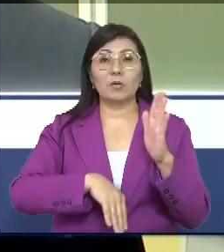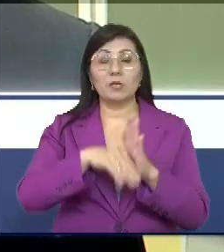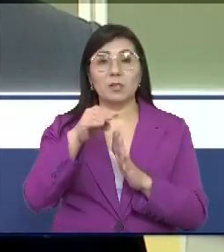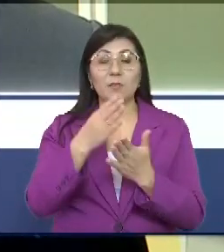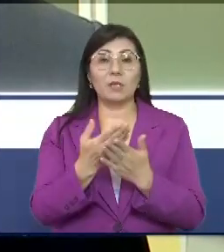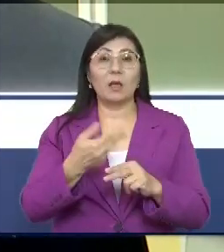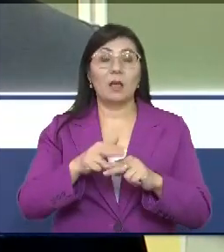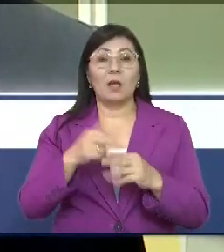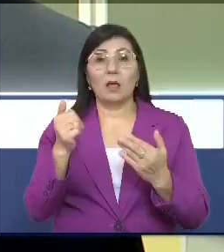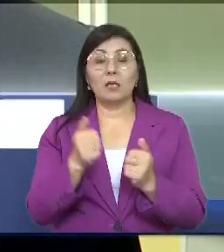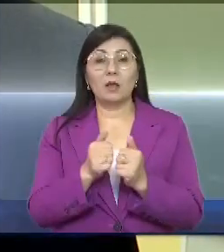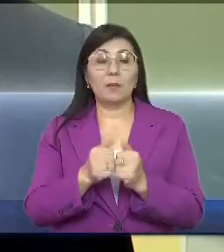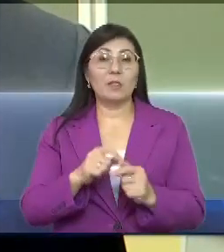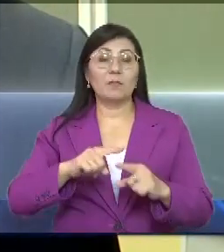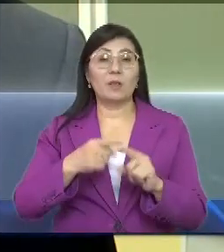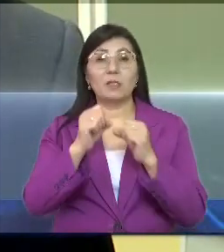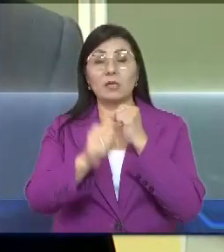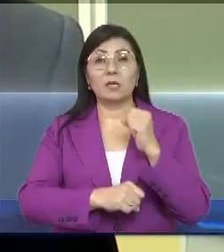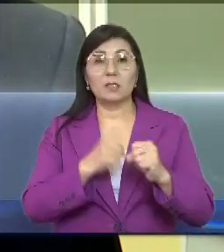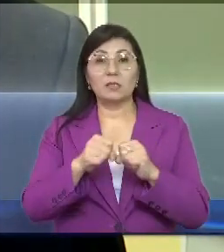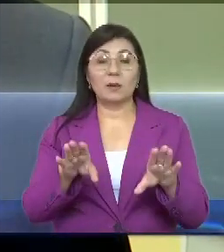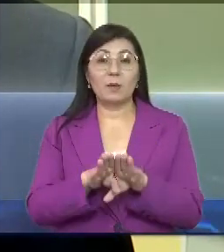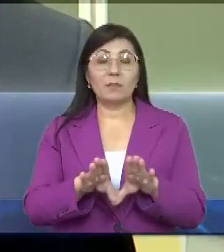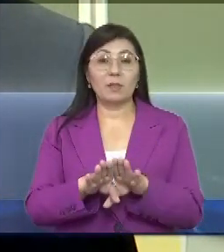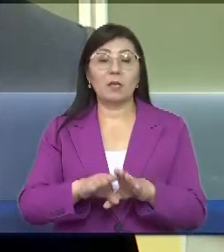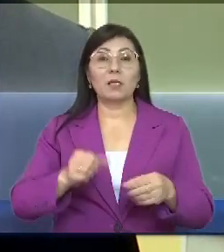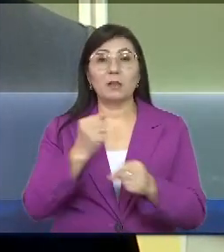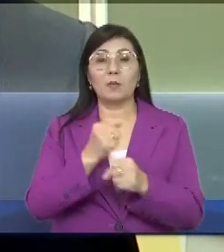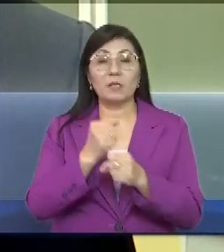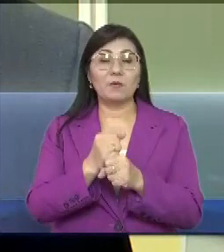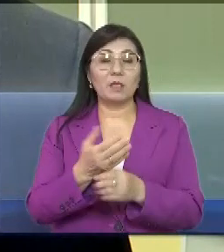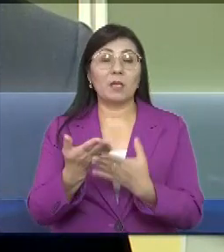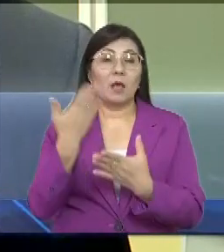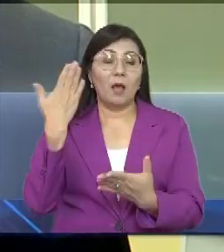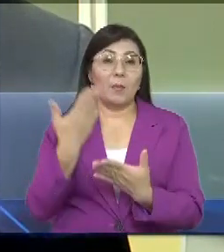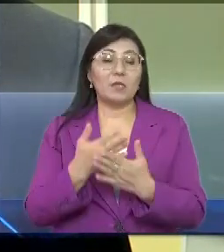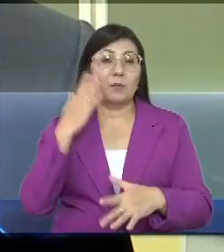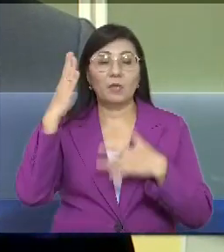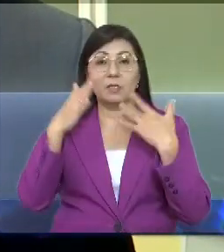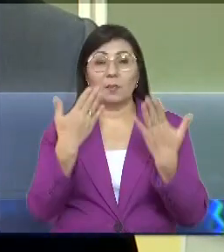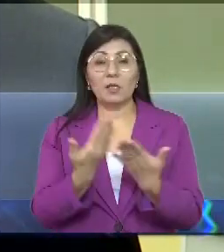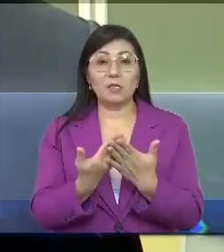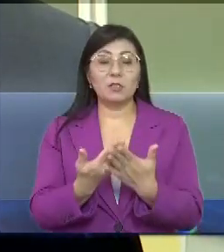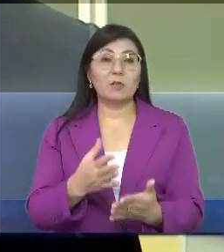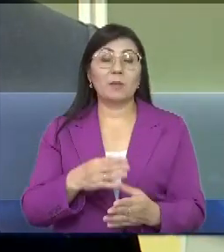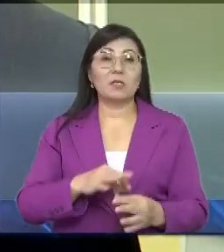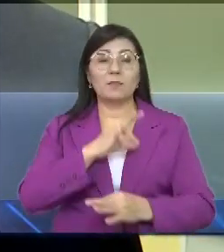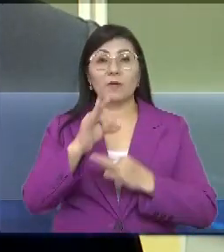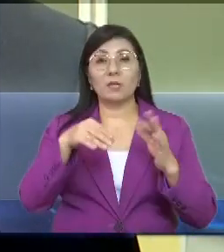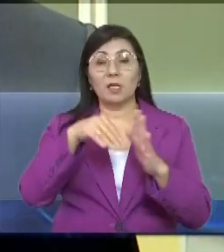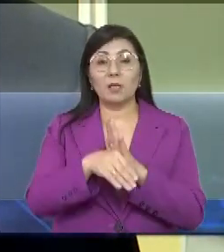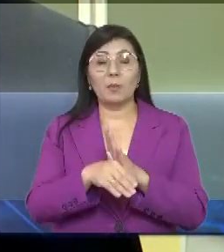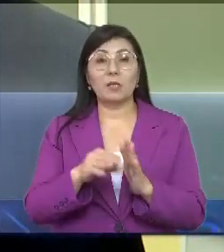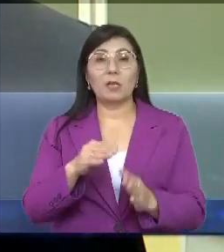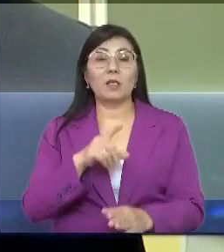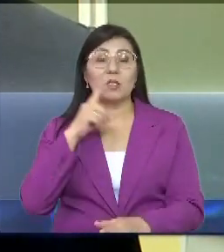это касается в том числе материально-технической базы о таком оборудовании ещё несколько лет назад мы и мечтать не могли А сейчас проекта Жас Маман